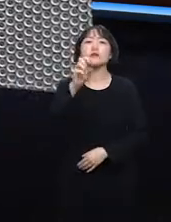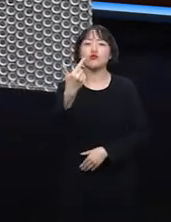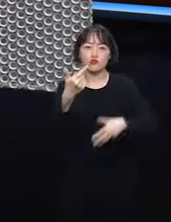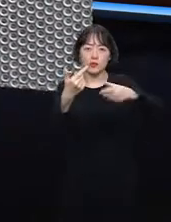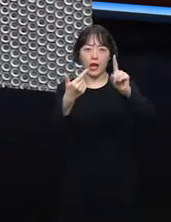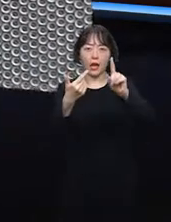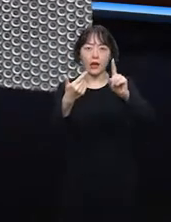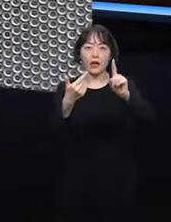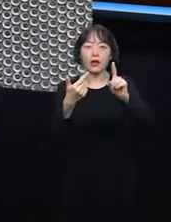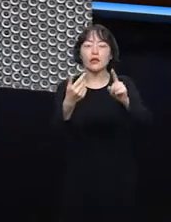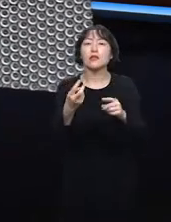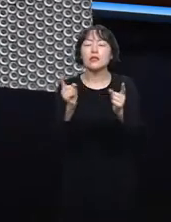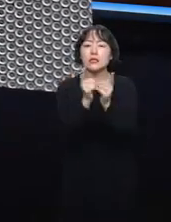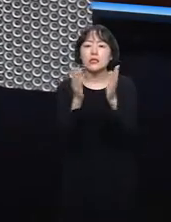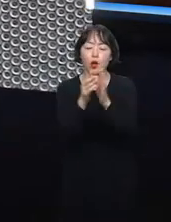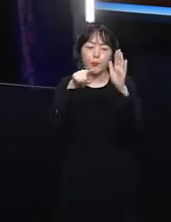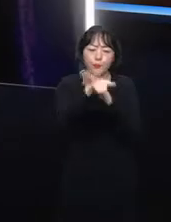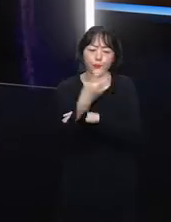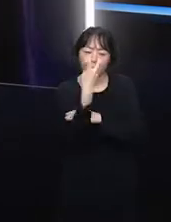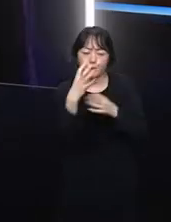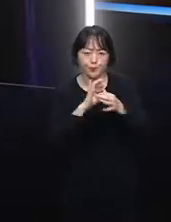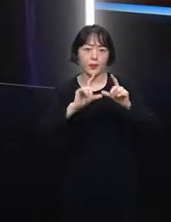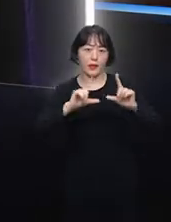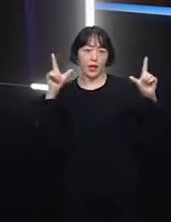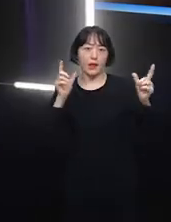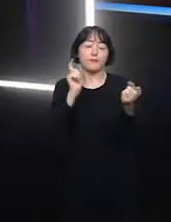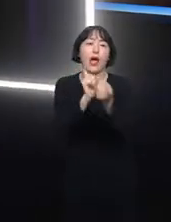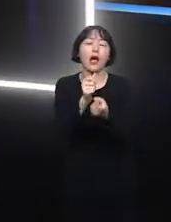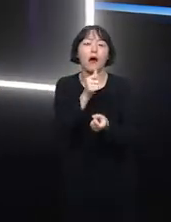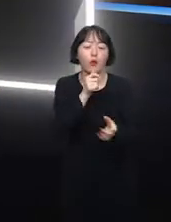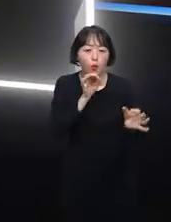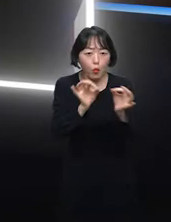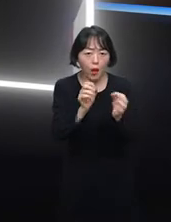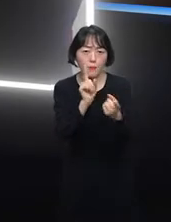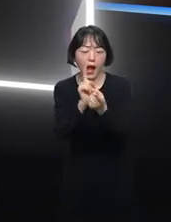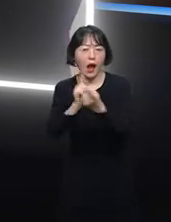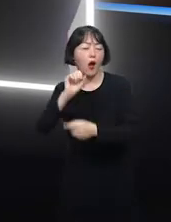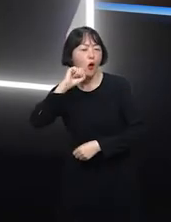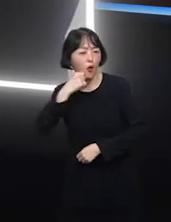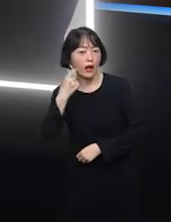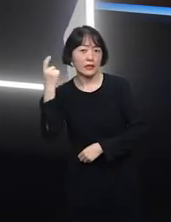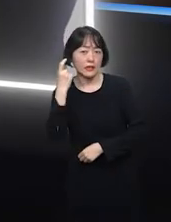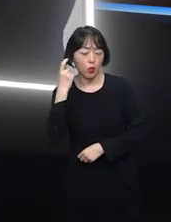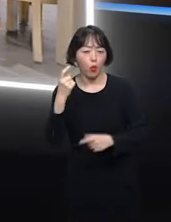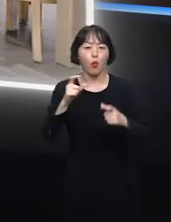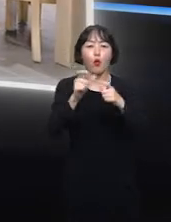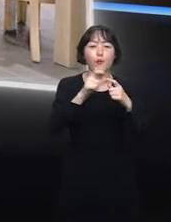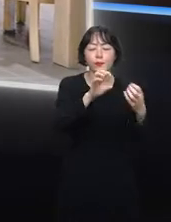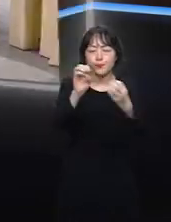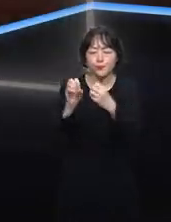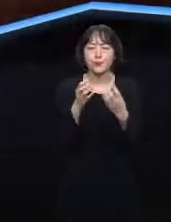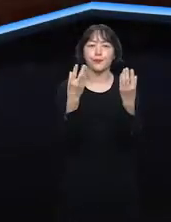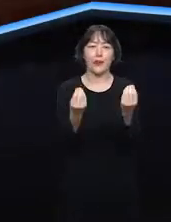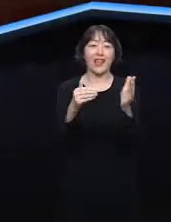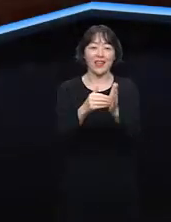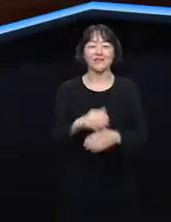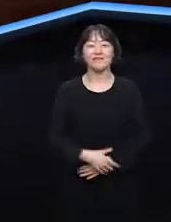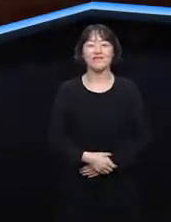제36차 현장 행정의 날을 맞아 소상공인을 만나 애로사항을 듣고 고민을 나누는 시간을 가졌습니다.